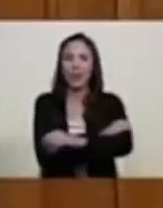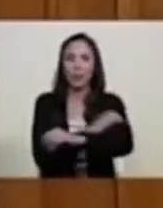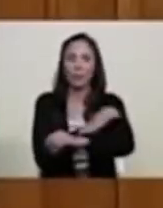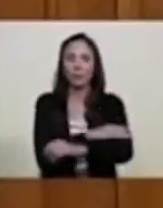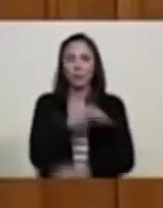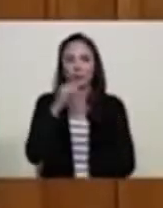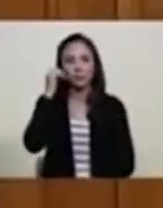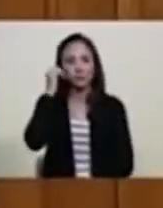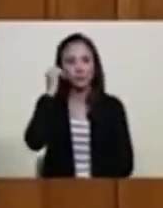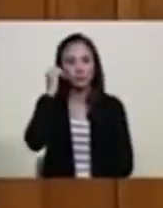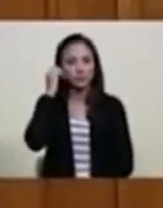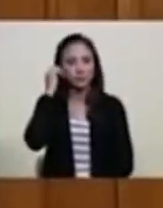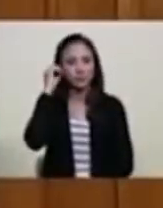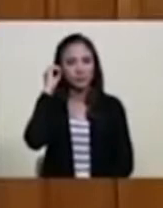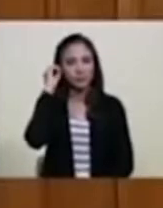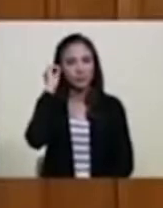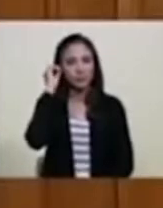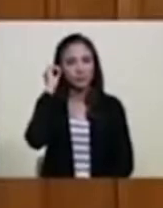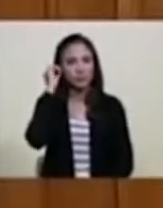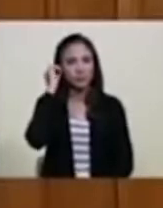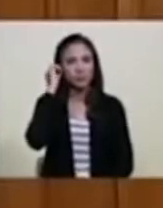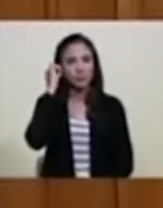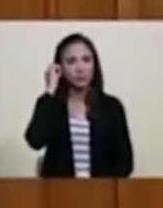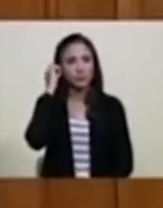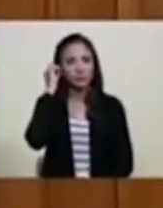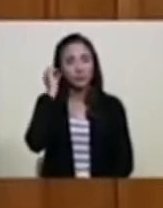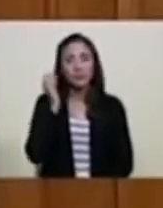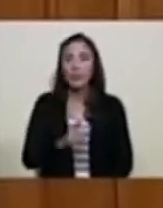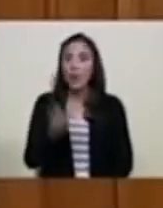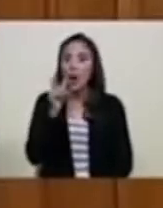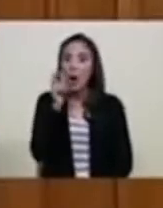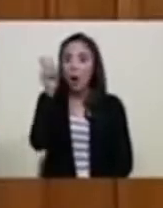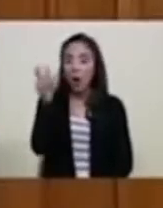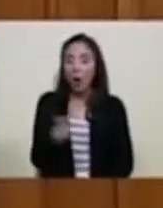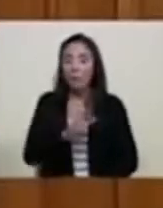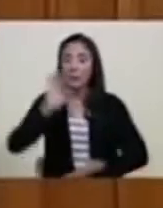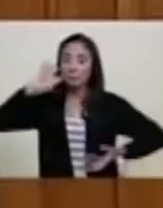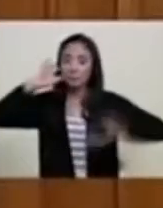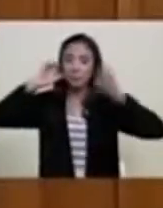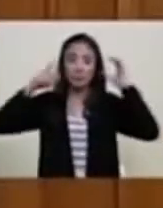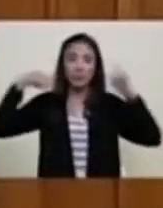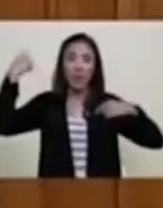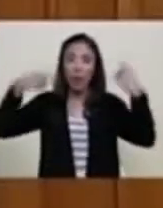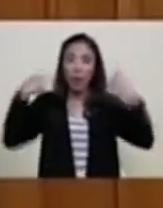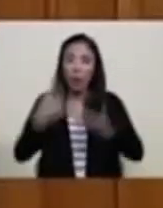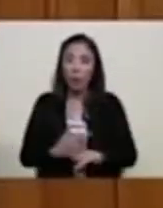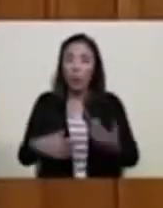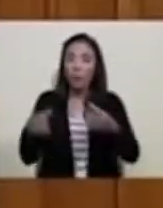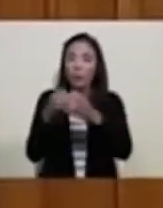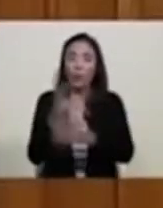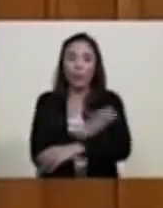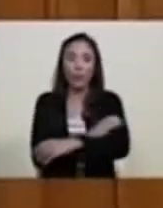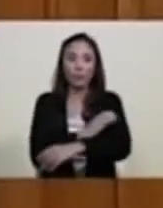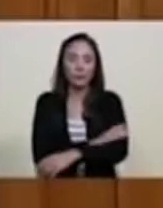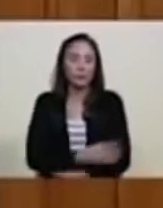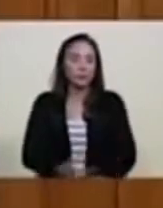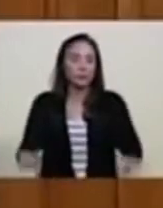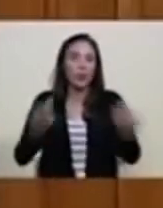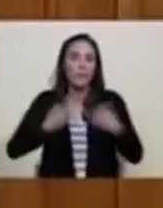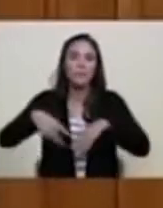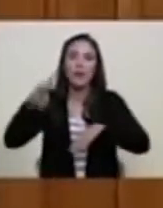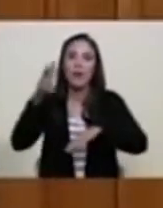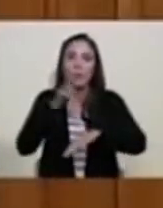contribuerait probablement à une accélération des pertes d'approvisionnement. Cela exercerait sûrement davantage de pression sur le régime de Maduro,